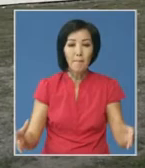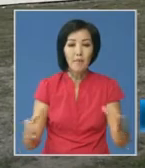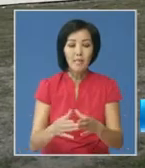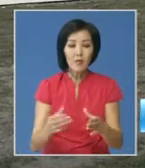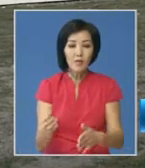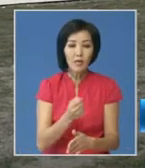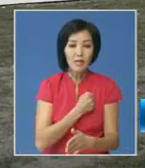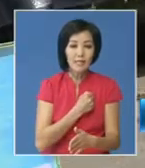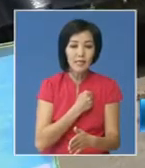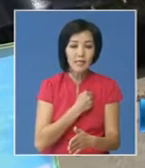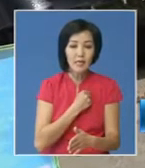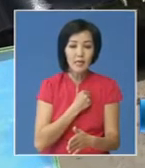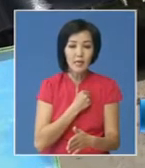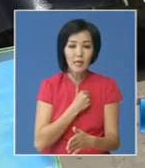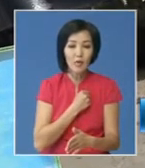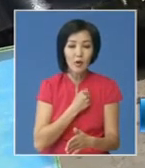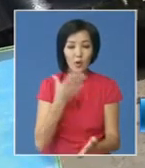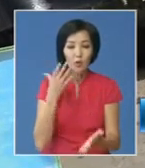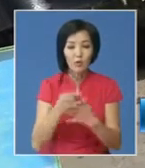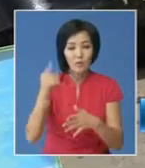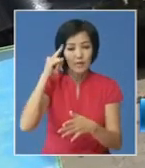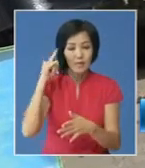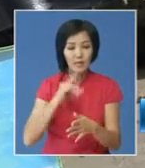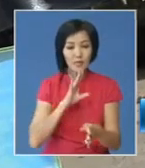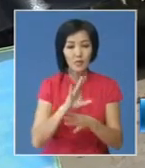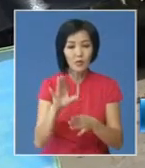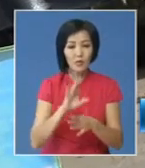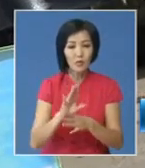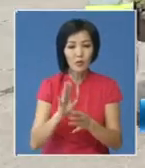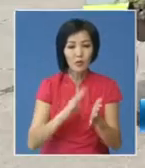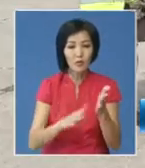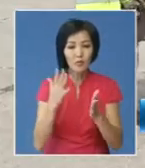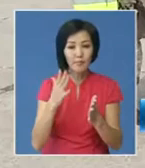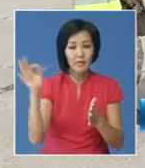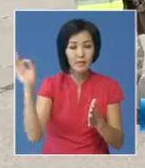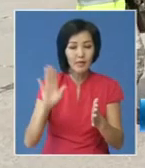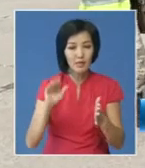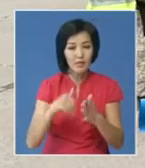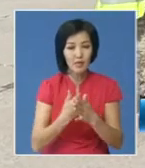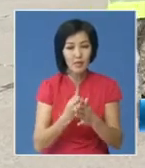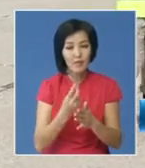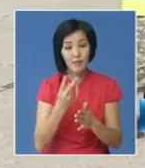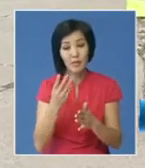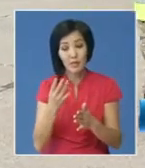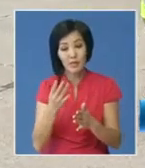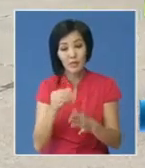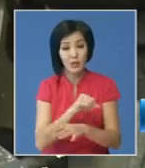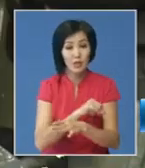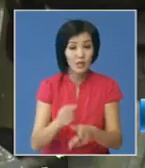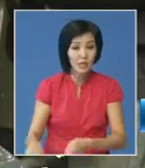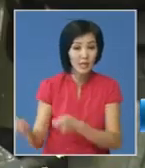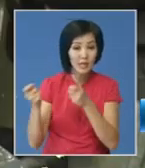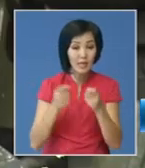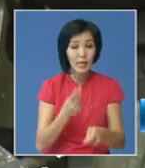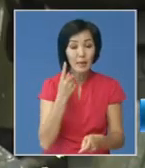мына техникалардың 50% отандық өнім, олардың 95% жаңартылған. Бір сыпырасы шетелден алынған екен. Олардың қатарында бір мезетте